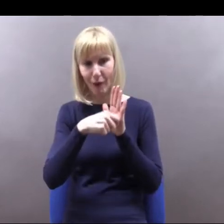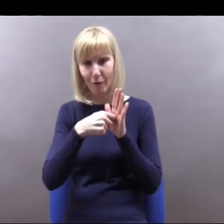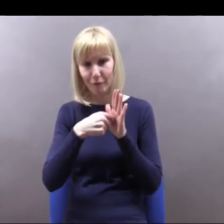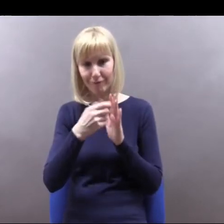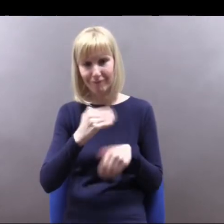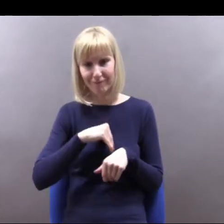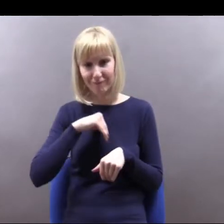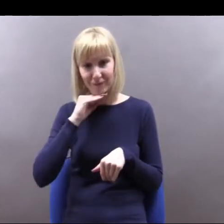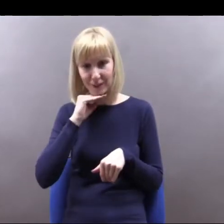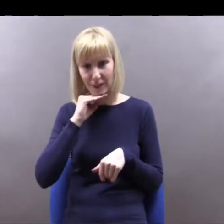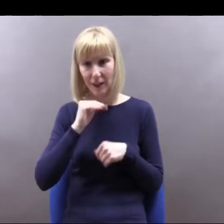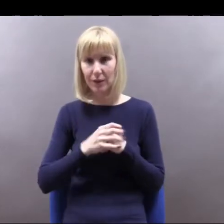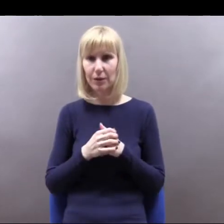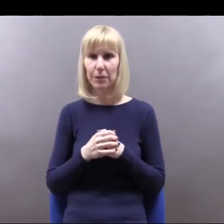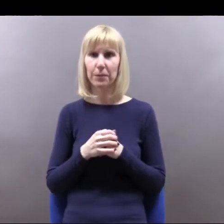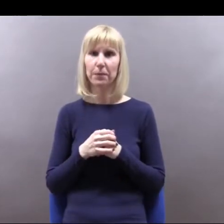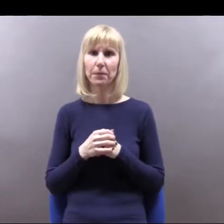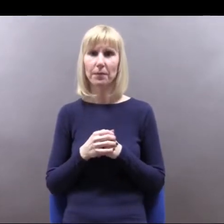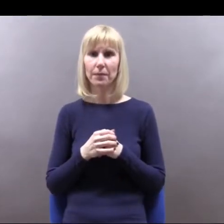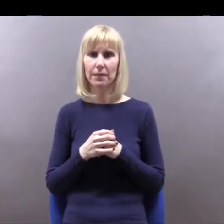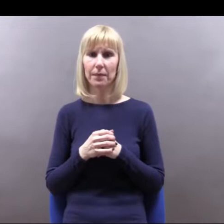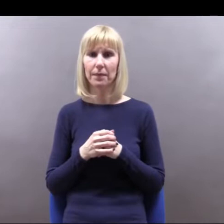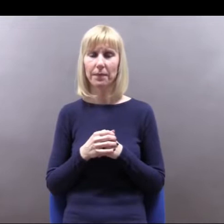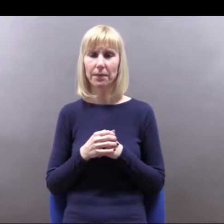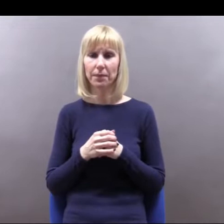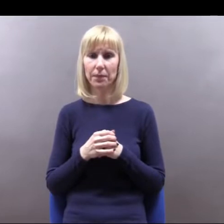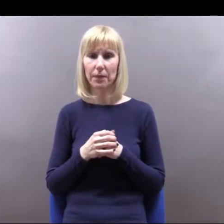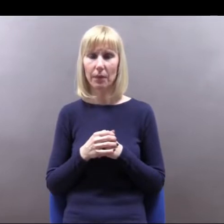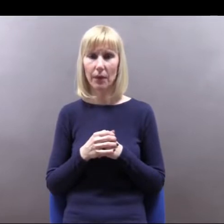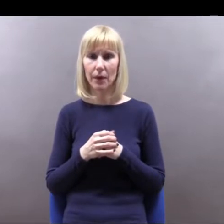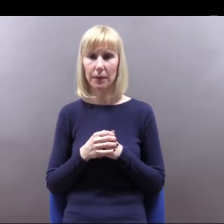wystarczy już męczenia Was tym obrazem. Pozwolę sobie to